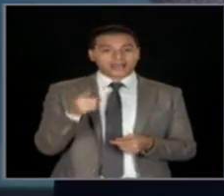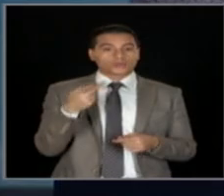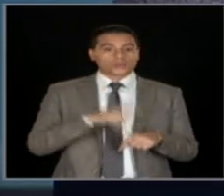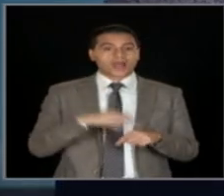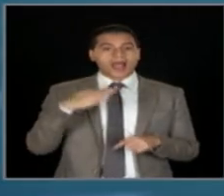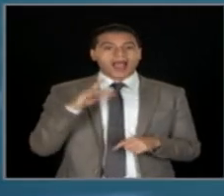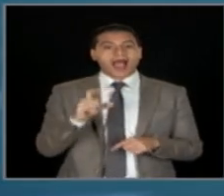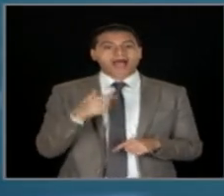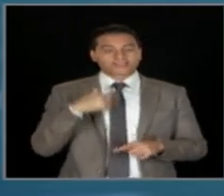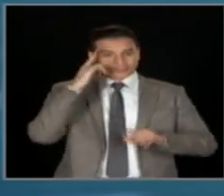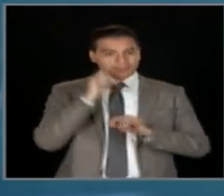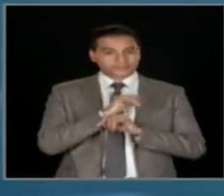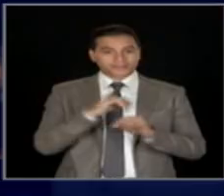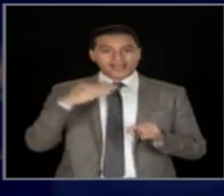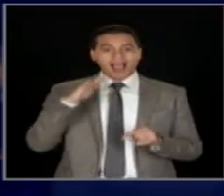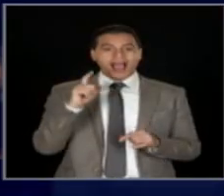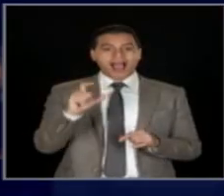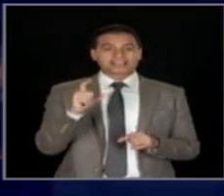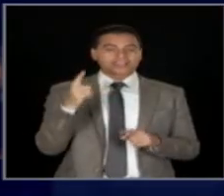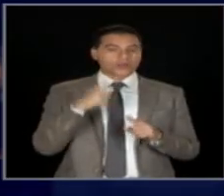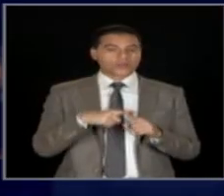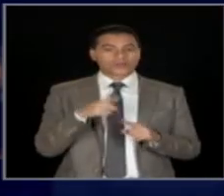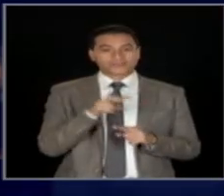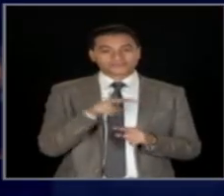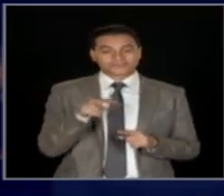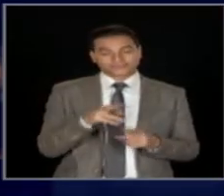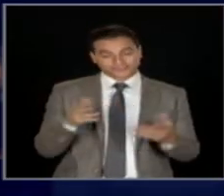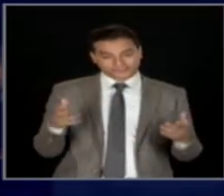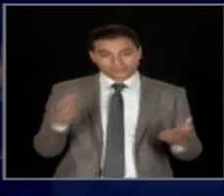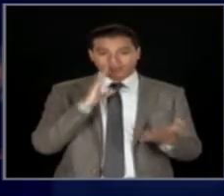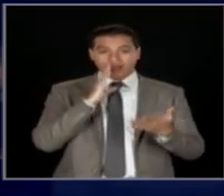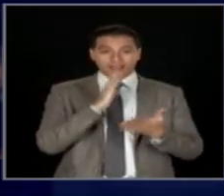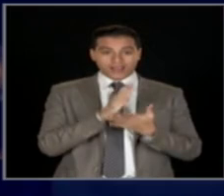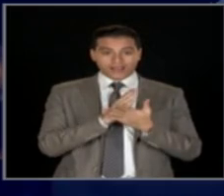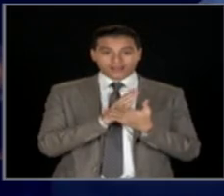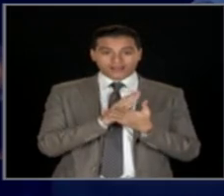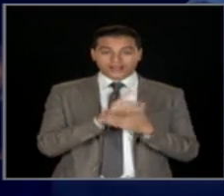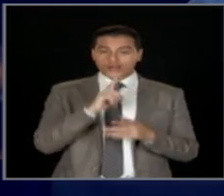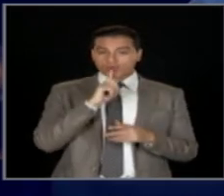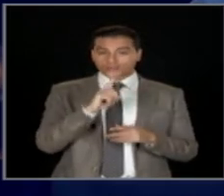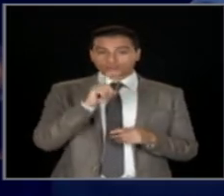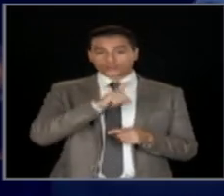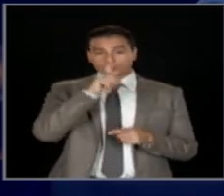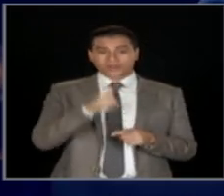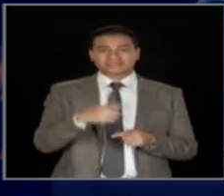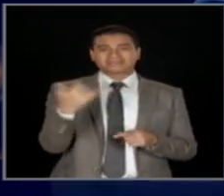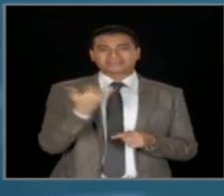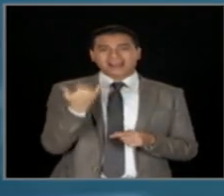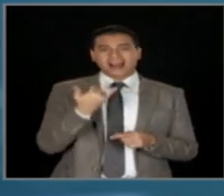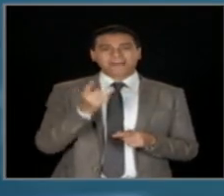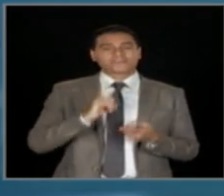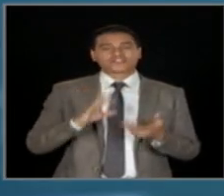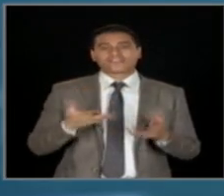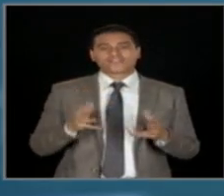وحسن عروس. حسن عروس وعبد الرحمن البدري، بص، السؤال مش في